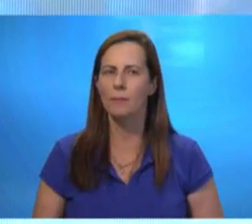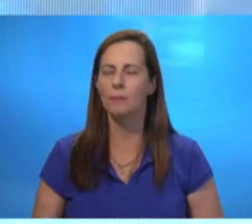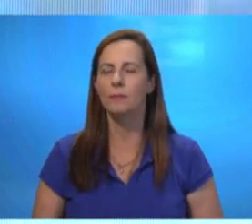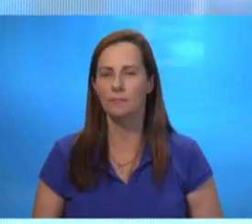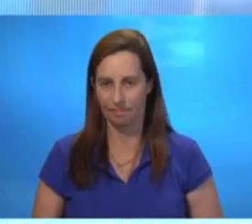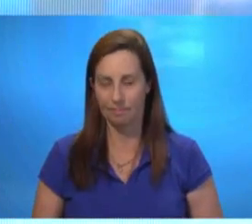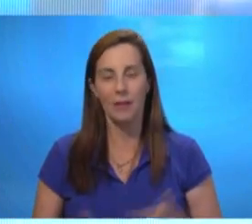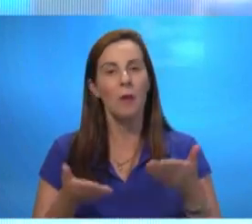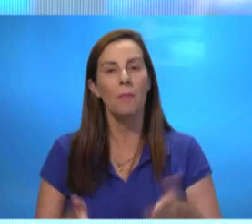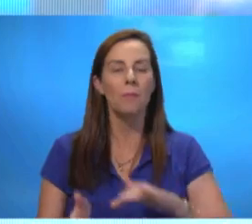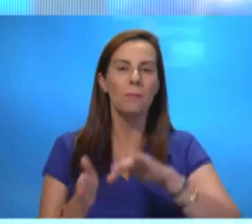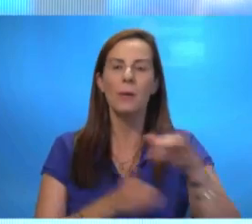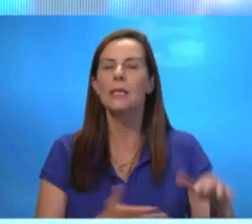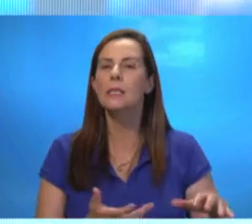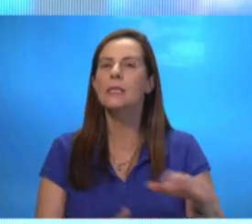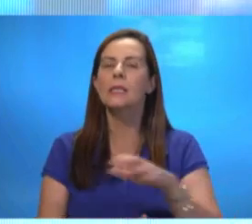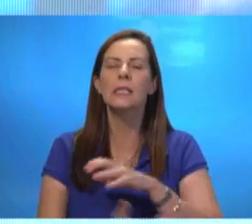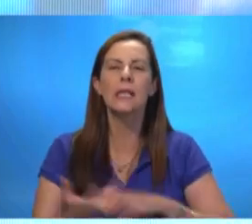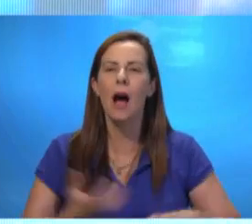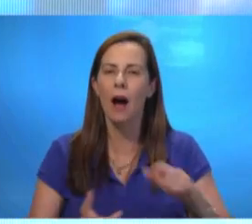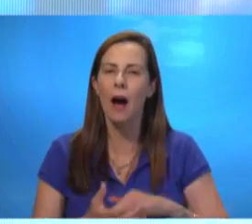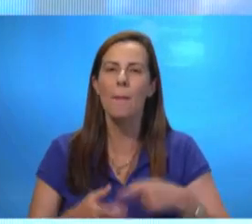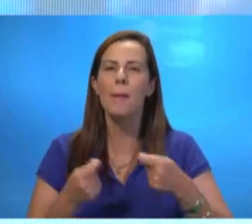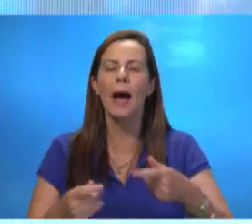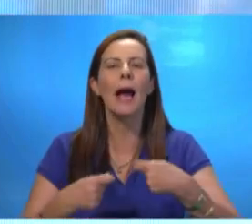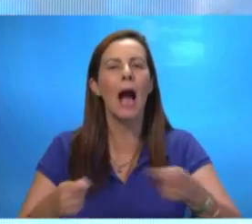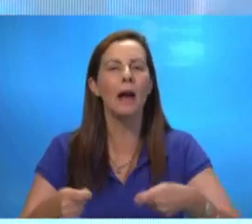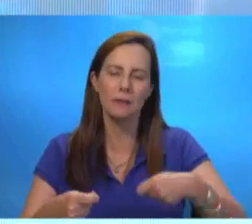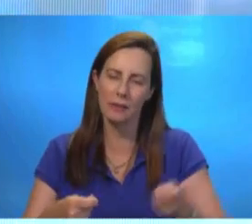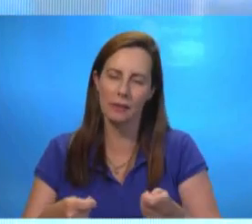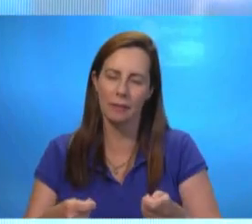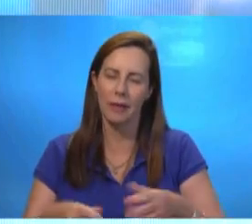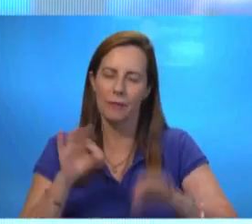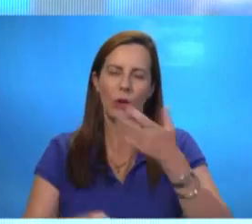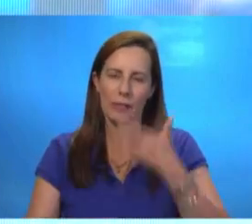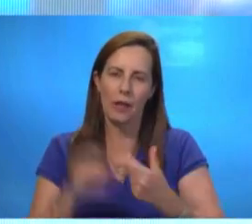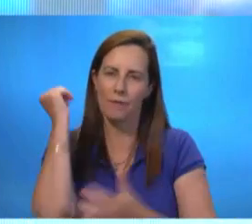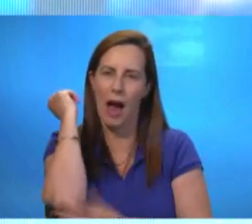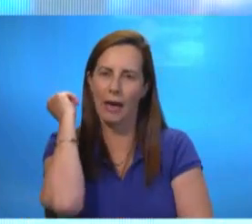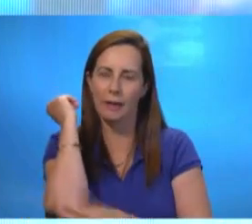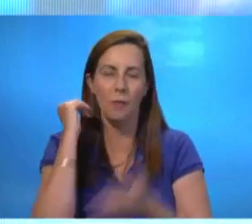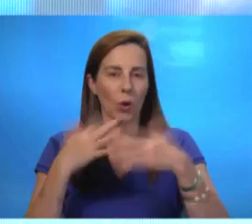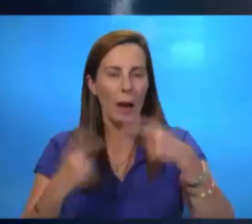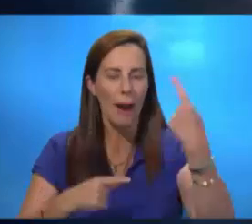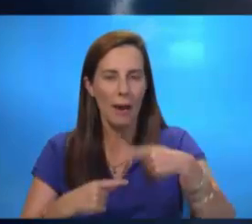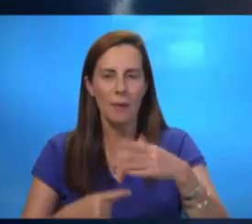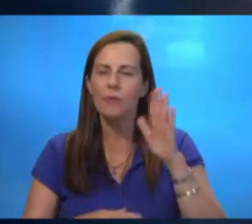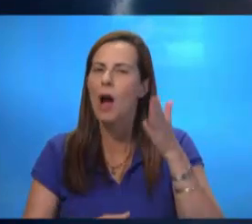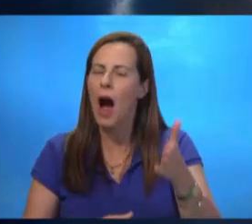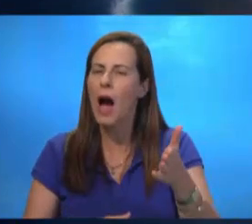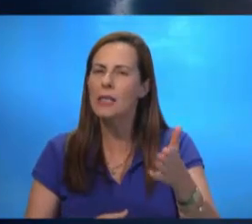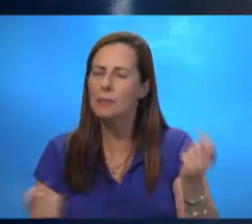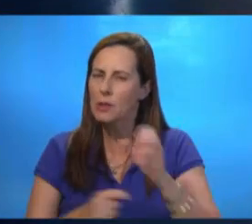מכאן לסערת לשערוריית מכירת הכרטיסים נבחרות ישראל וארגנטינה בעוד כמה ימים. שלום סדמסקי, אנחנו עם פרסום